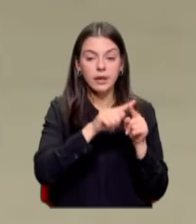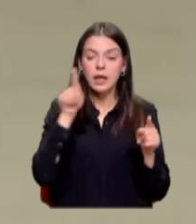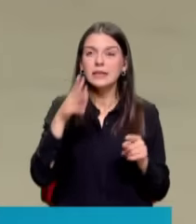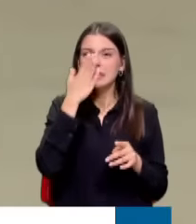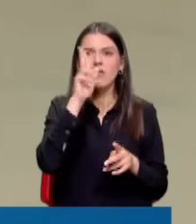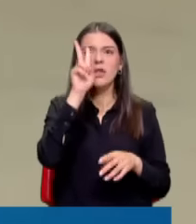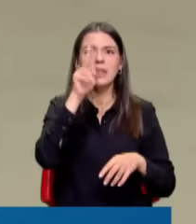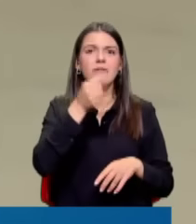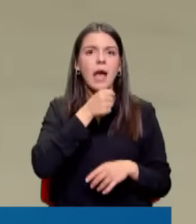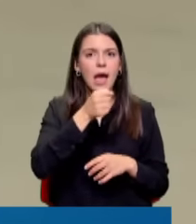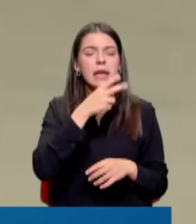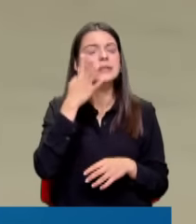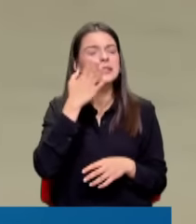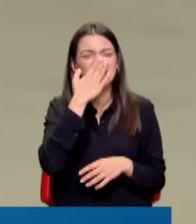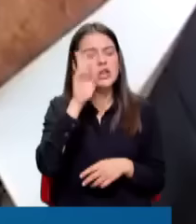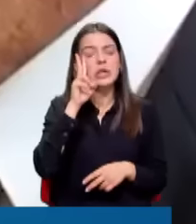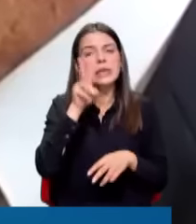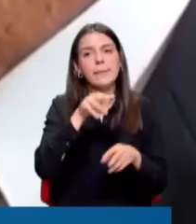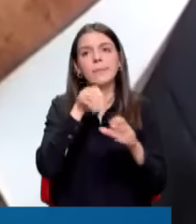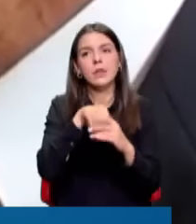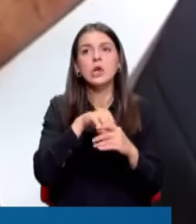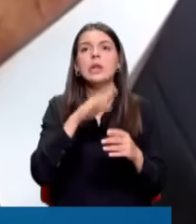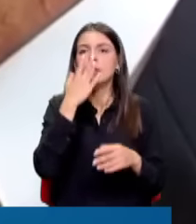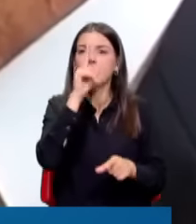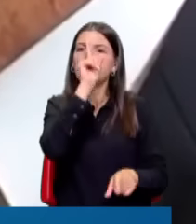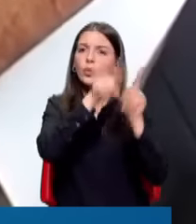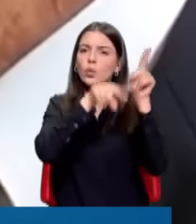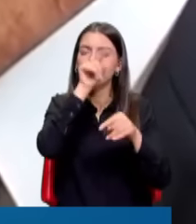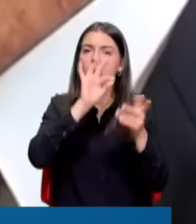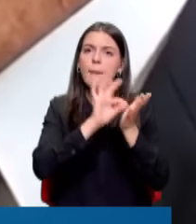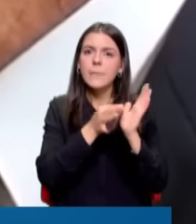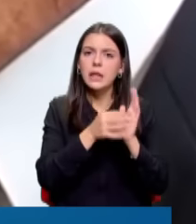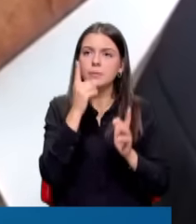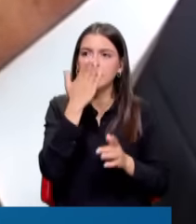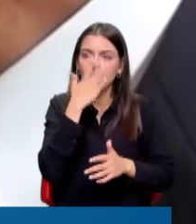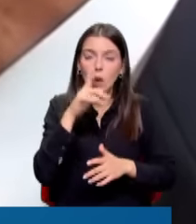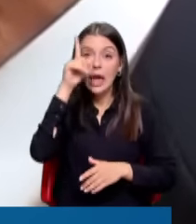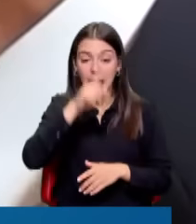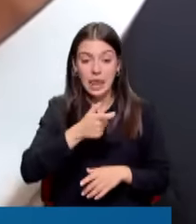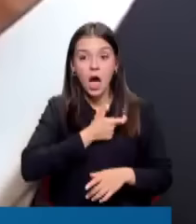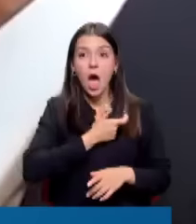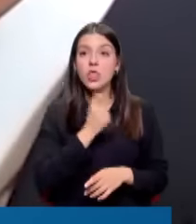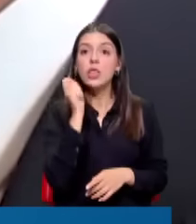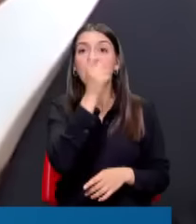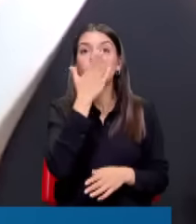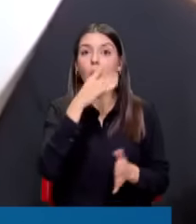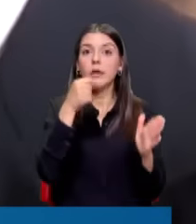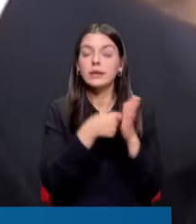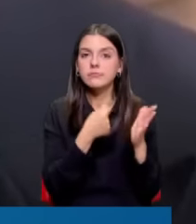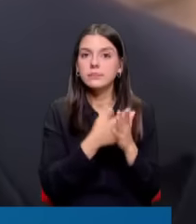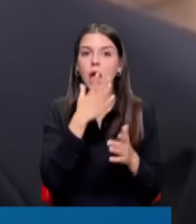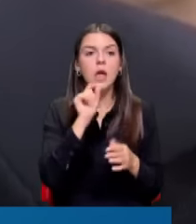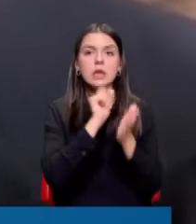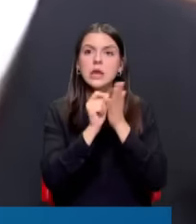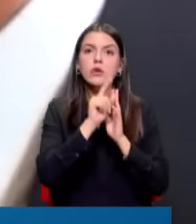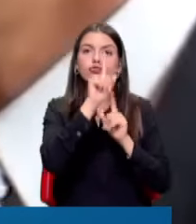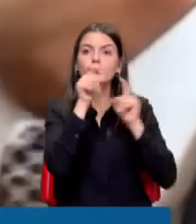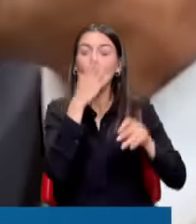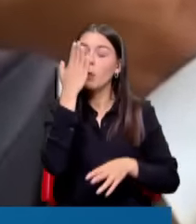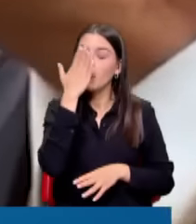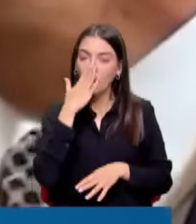Sadece yemin etmek için herhangi bir gündem maddesinde konuşması yok. İlk imza sahibi olduğu kanun teklifi yok. Yazılı soru önergesi yok.